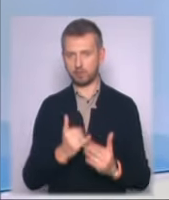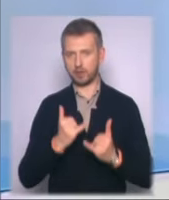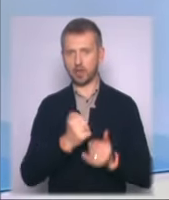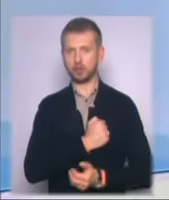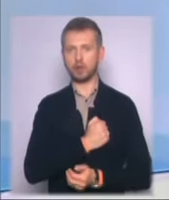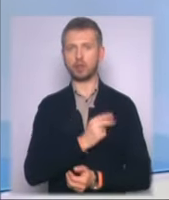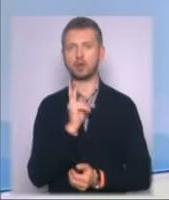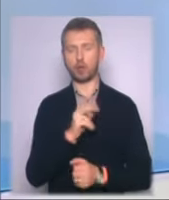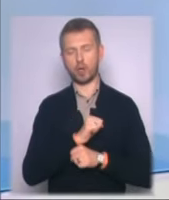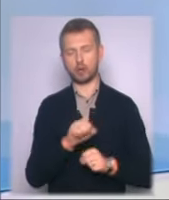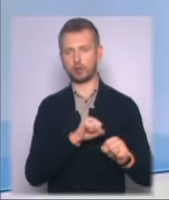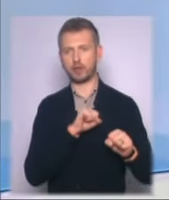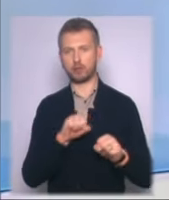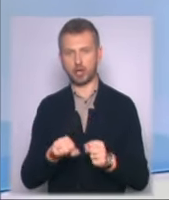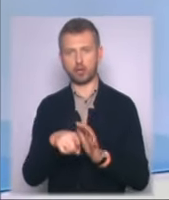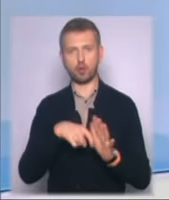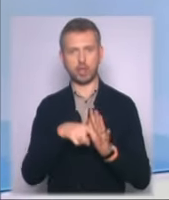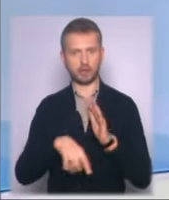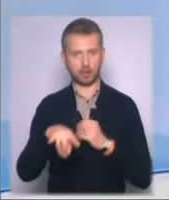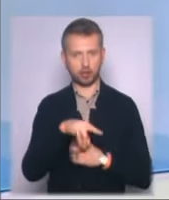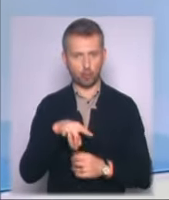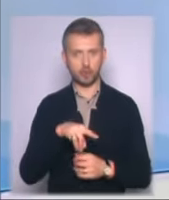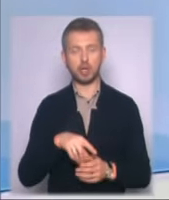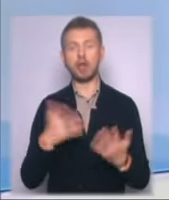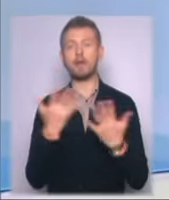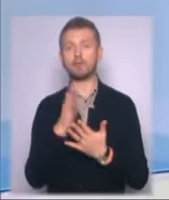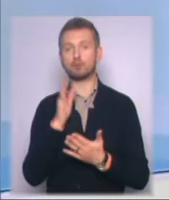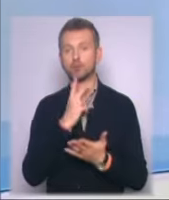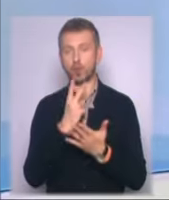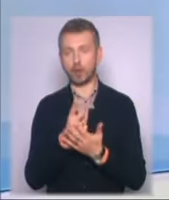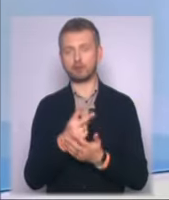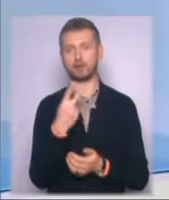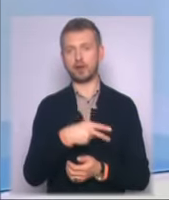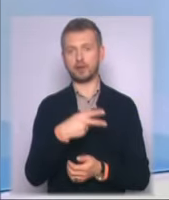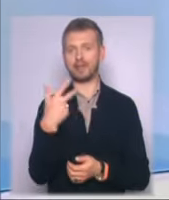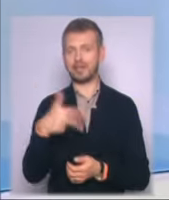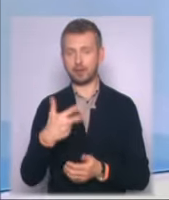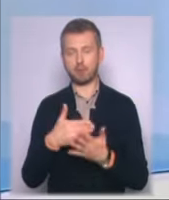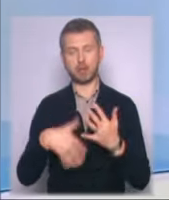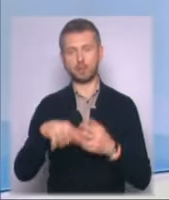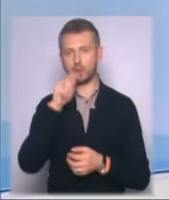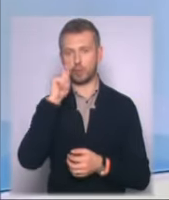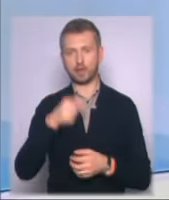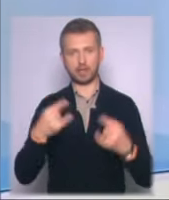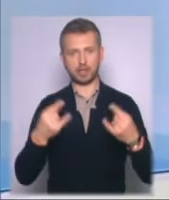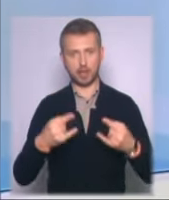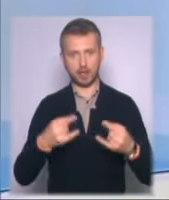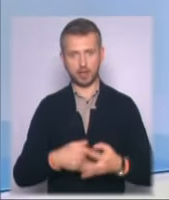які героїчно захищали Донецьке литовище. Фільм транслюватимуть о 20:30 майже всі українські